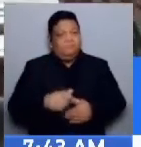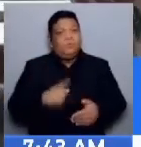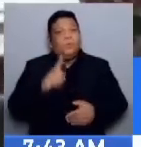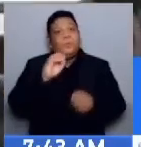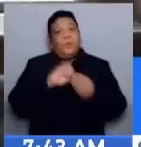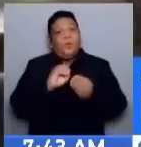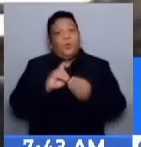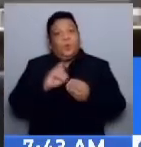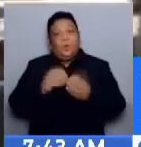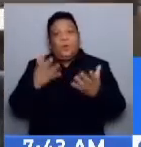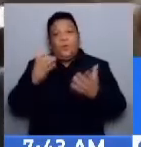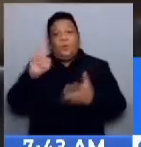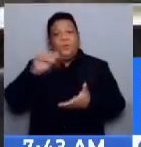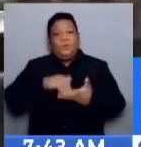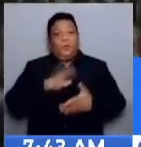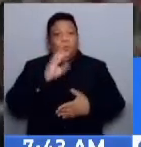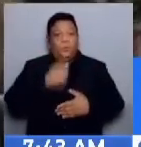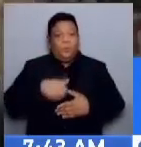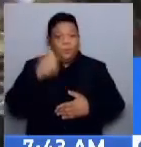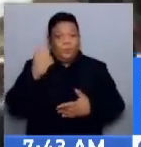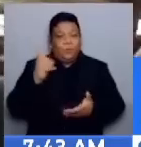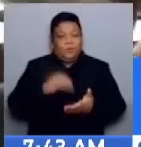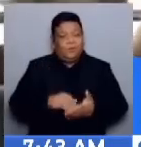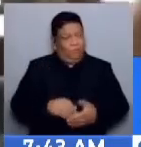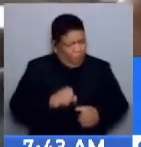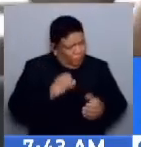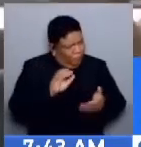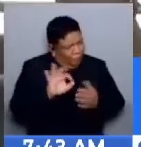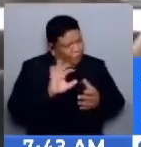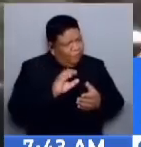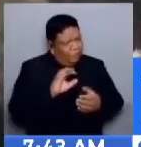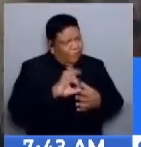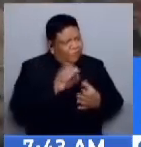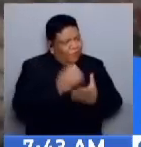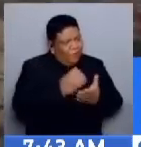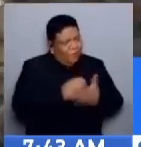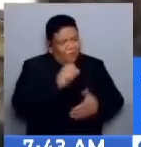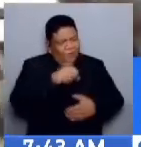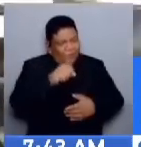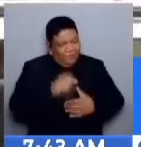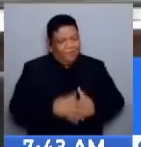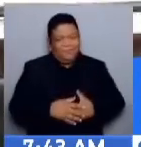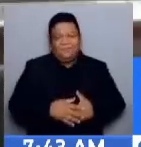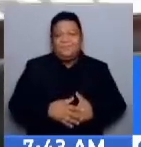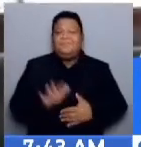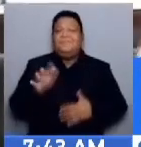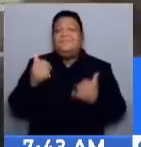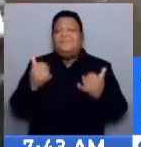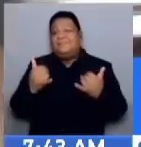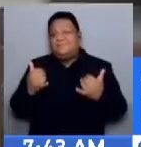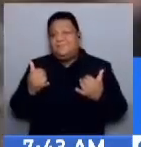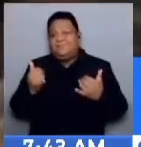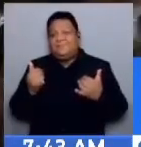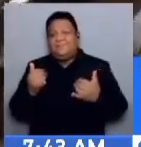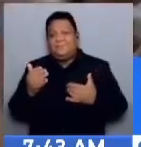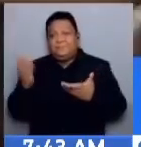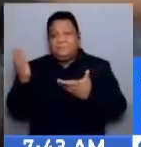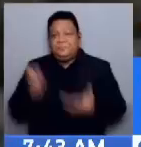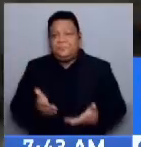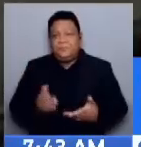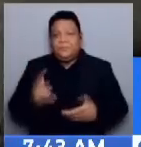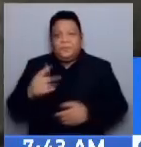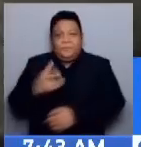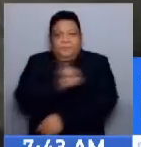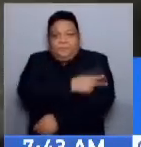1,000? Siyempre, daan-daan tayo, balagdag ka. Bring me vaccine card. 3, 2, 1.